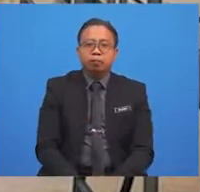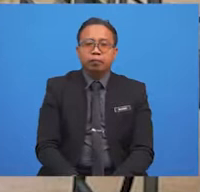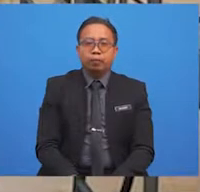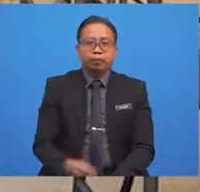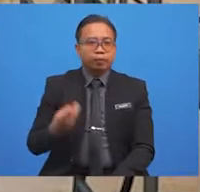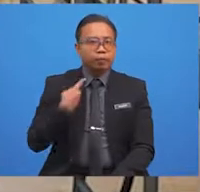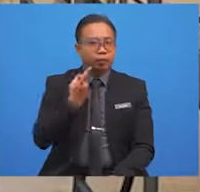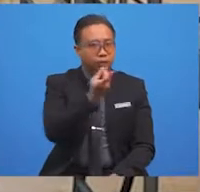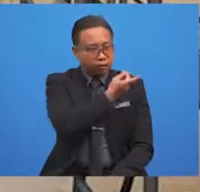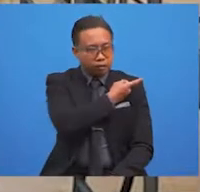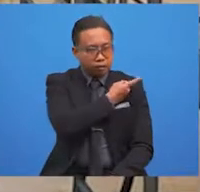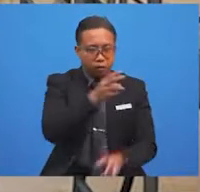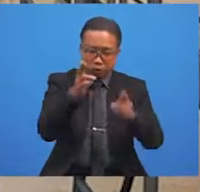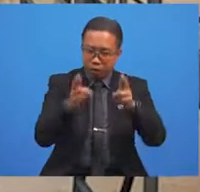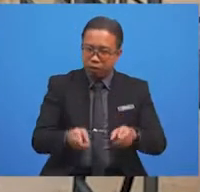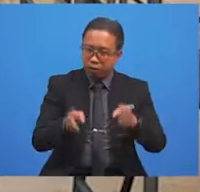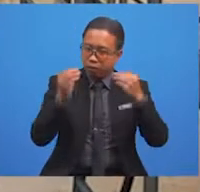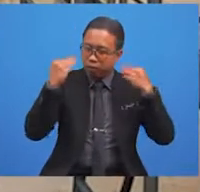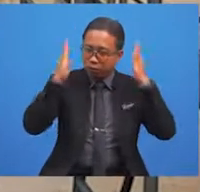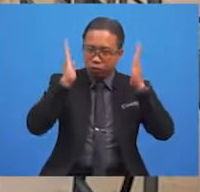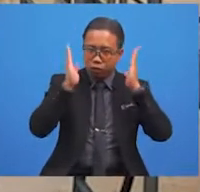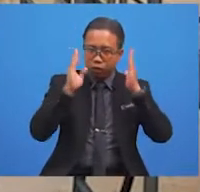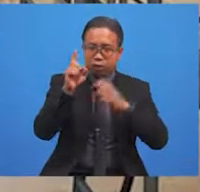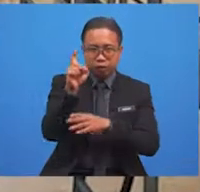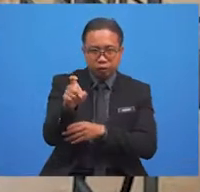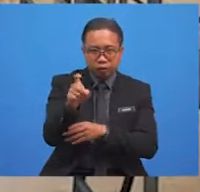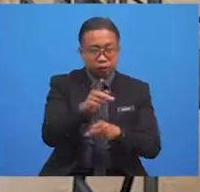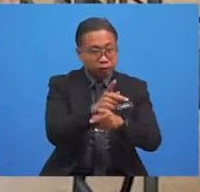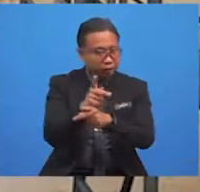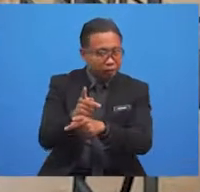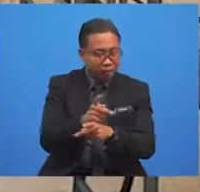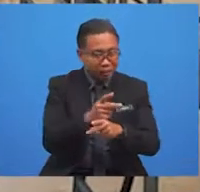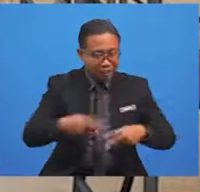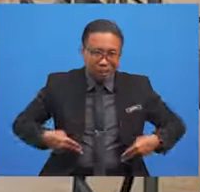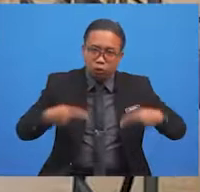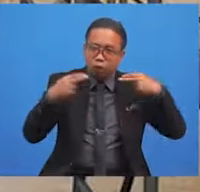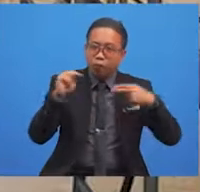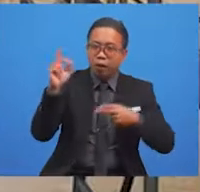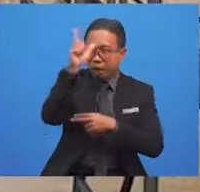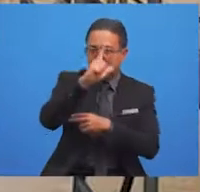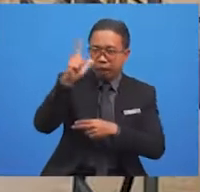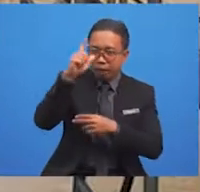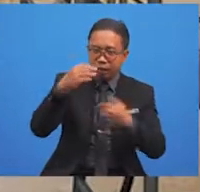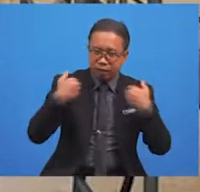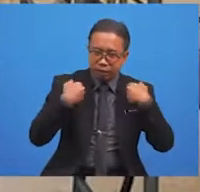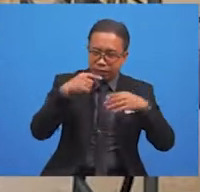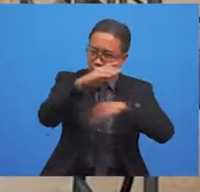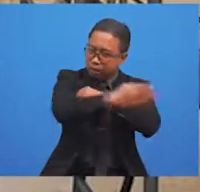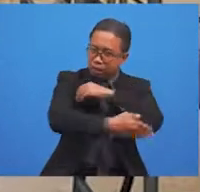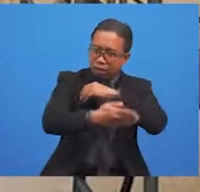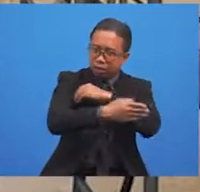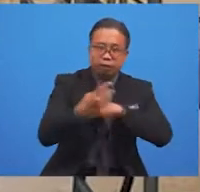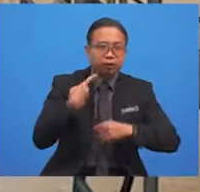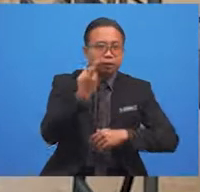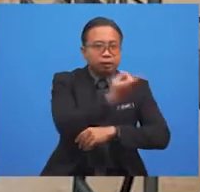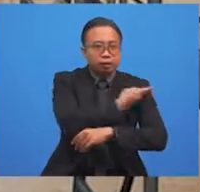Kita sebagai rakyat Malaysia perlu menjaga kehidupan liar yang terdapat di negara kita